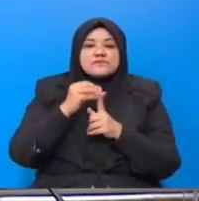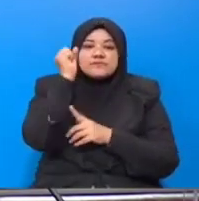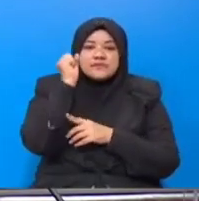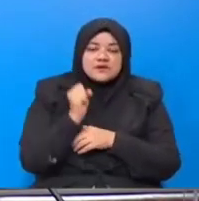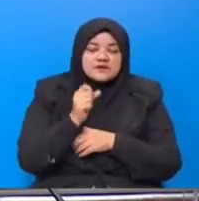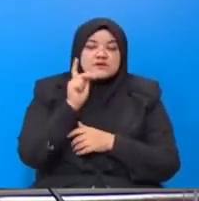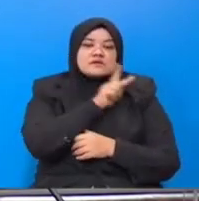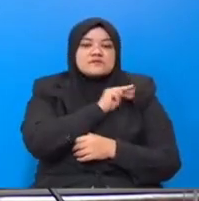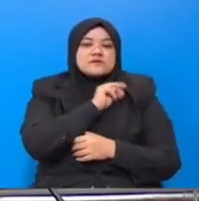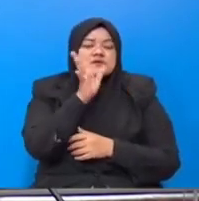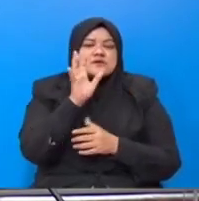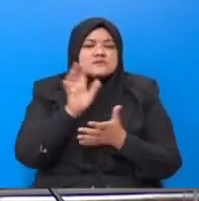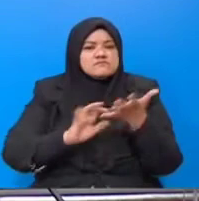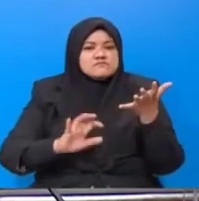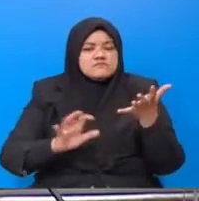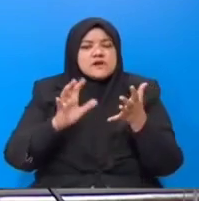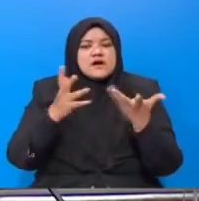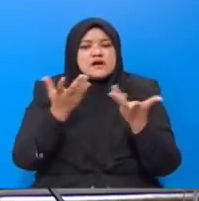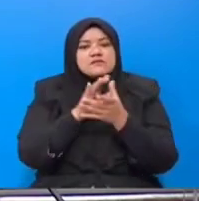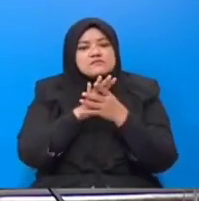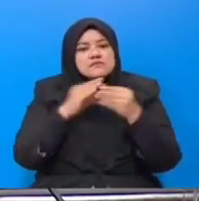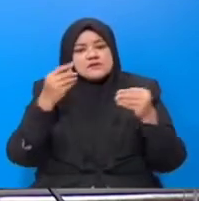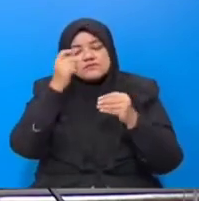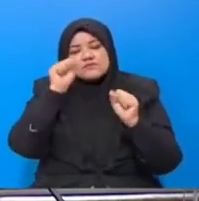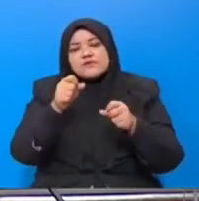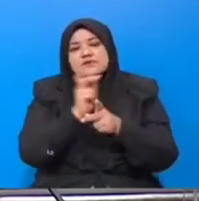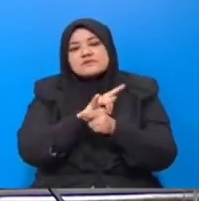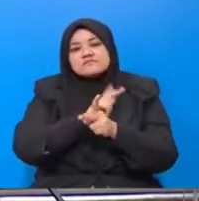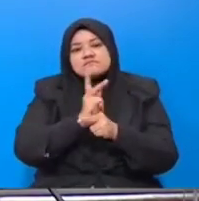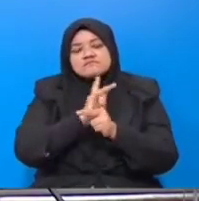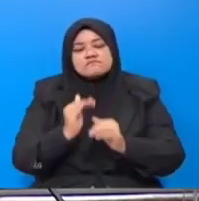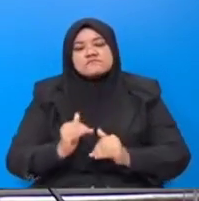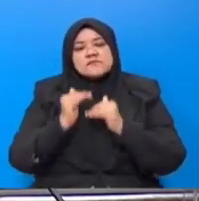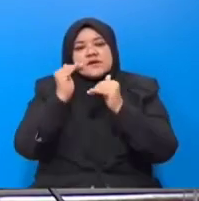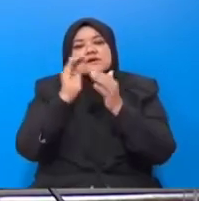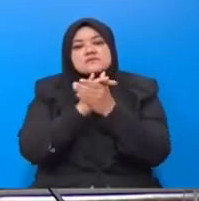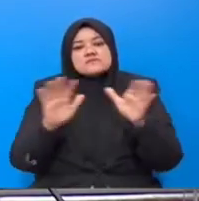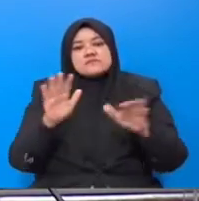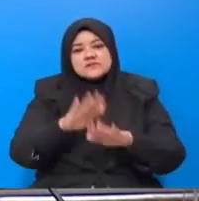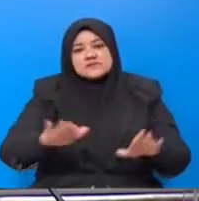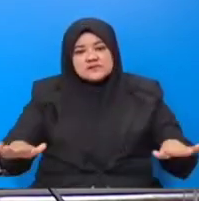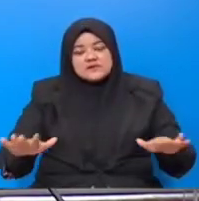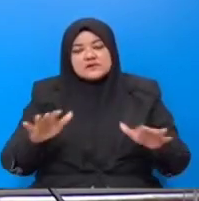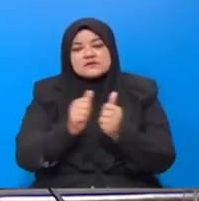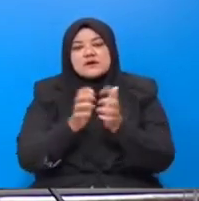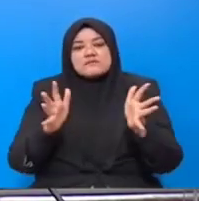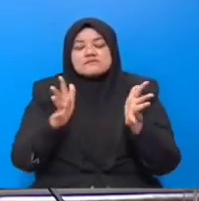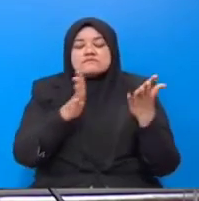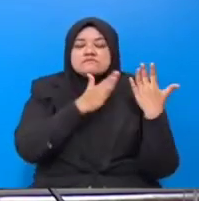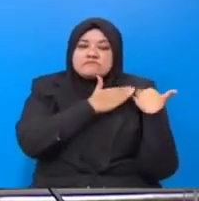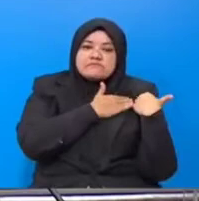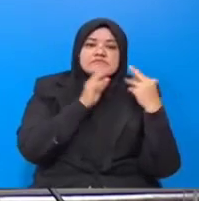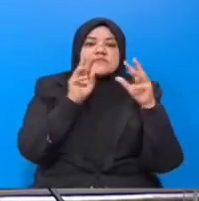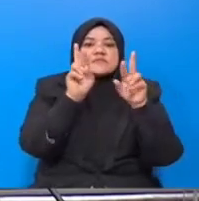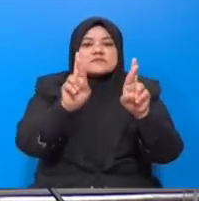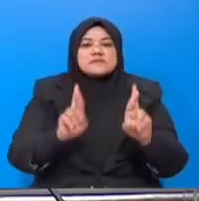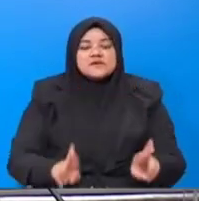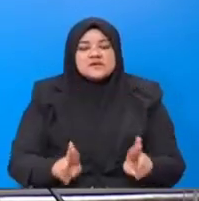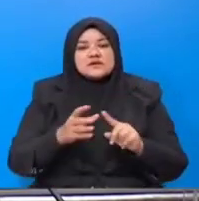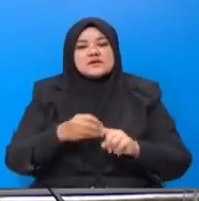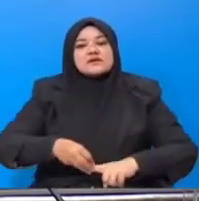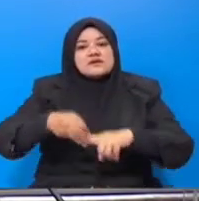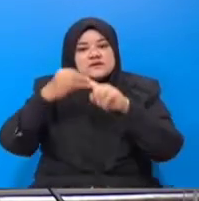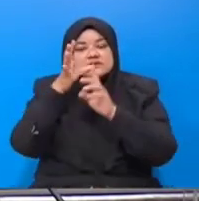akan merangkai cara penyelesaian jangka panjang yang dapat melindungi tahap keselamatan kanak-kanak tanpa membebankan rakyat